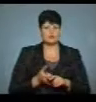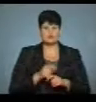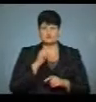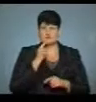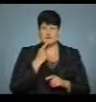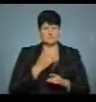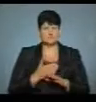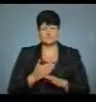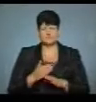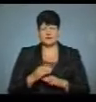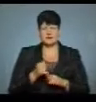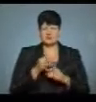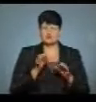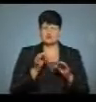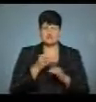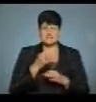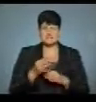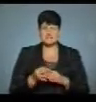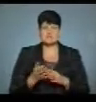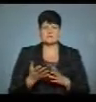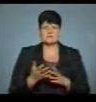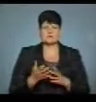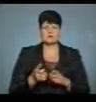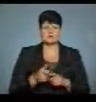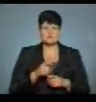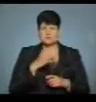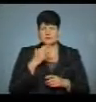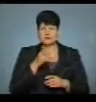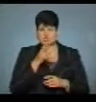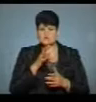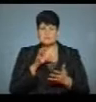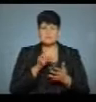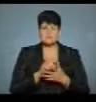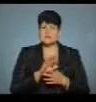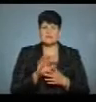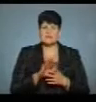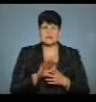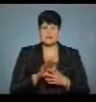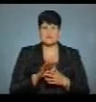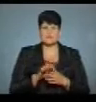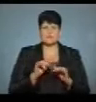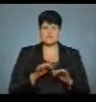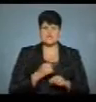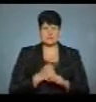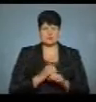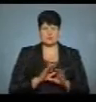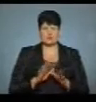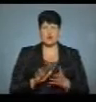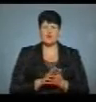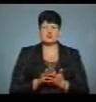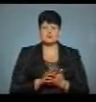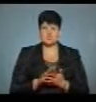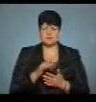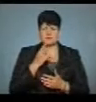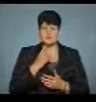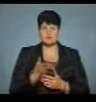нічого сказати, бо забиває. Багато часу займає не сам процес роботи, а очищення. Ви бачите,